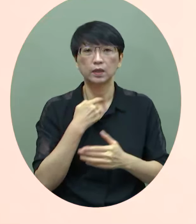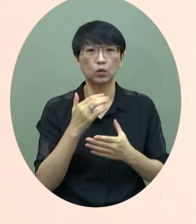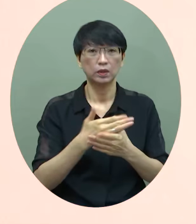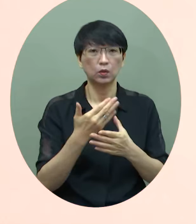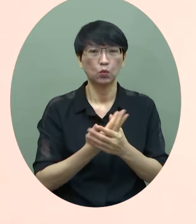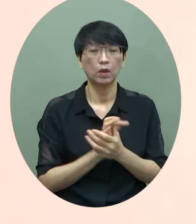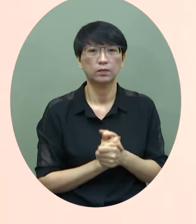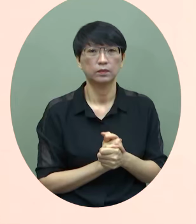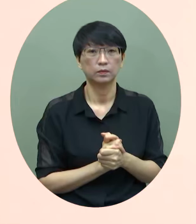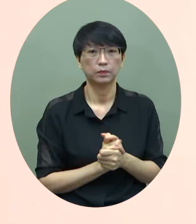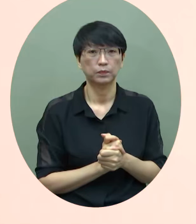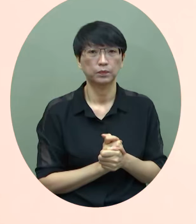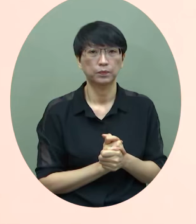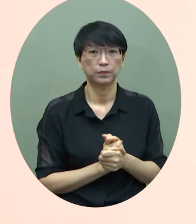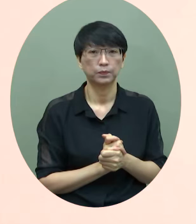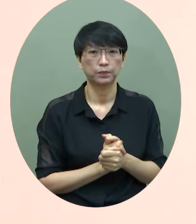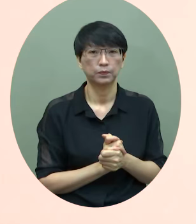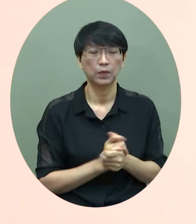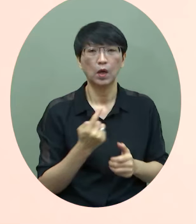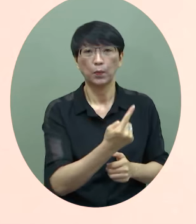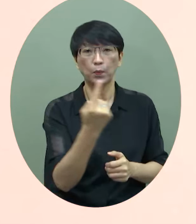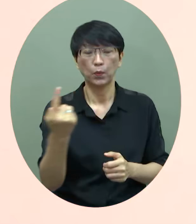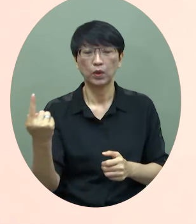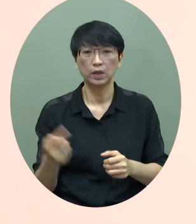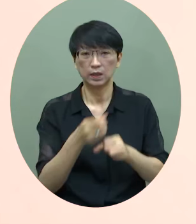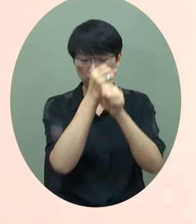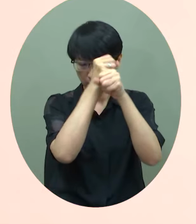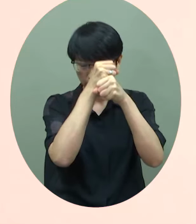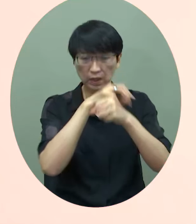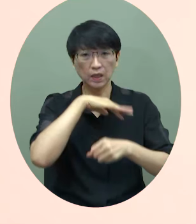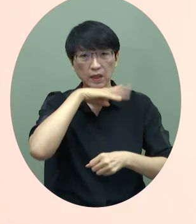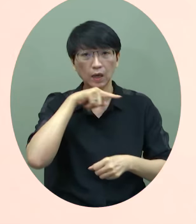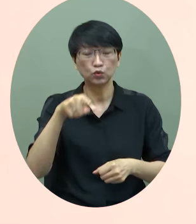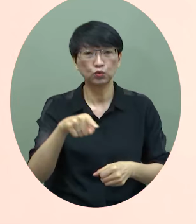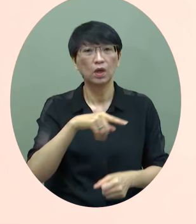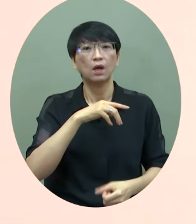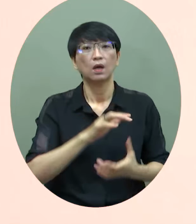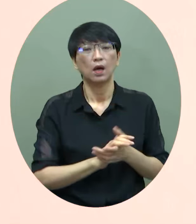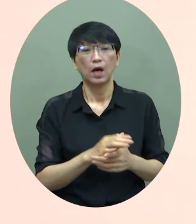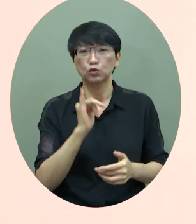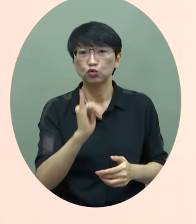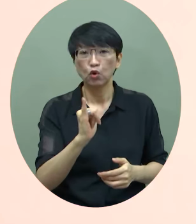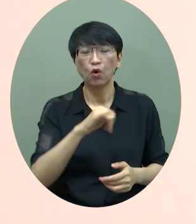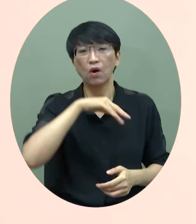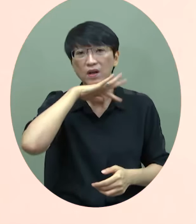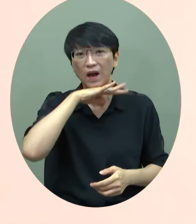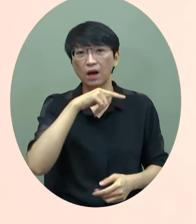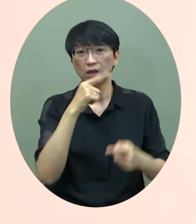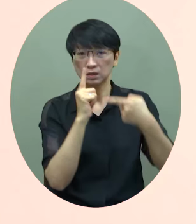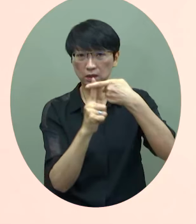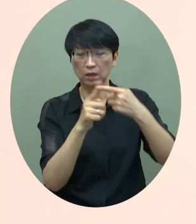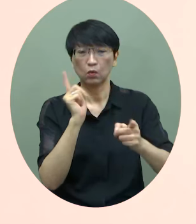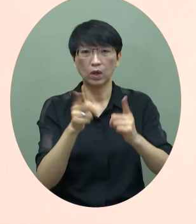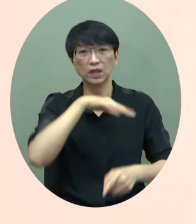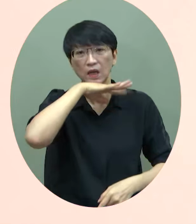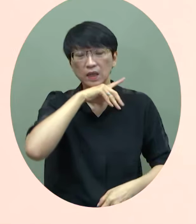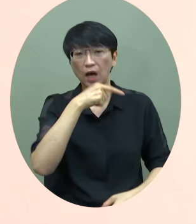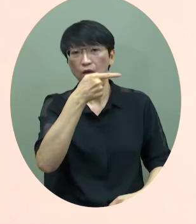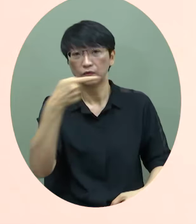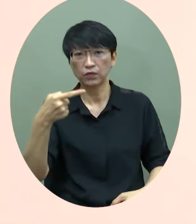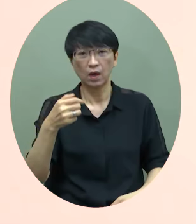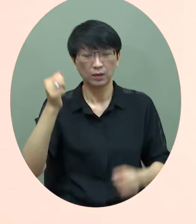一件的檢測如果是假陽性好、假陰性好都是帶來很多